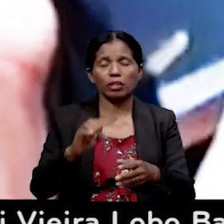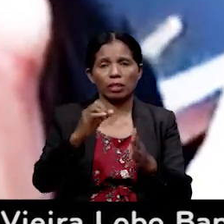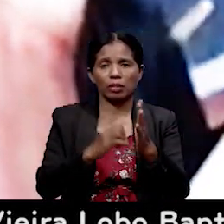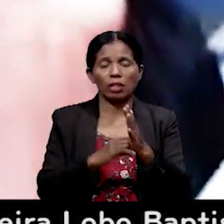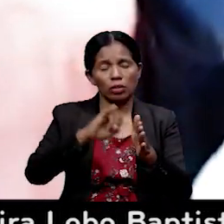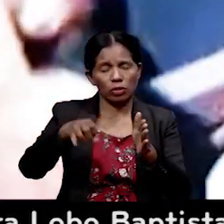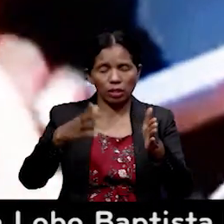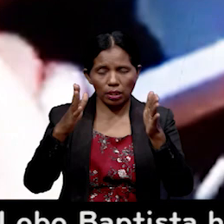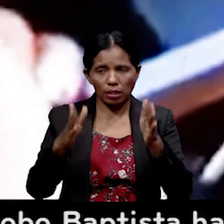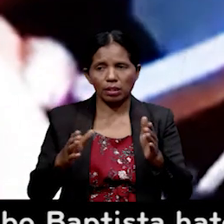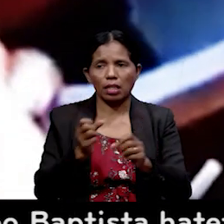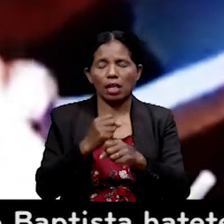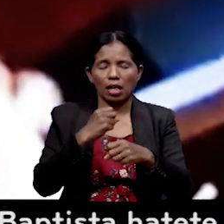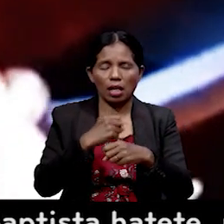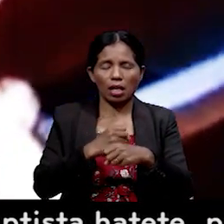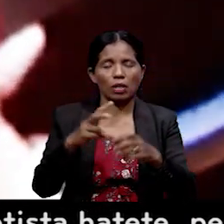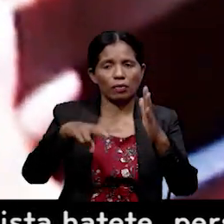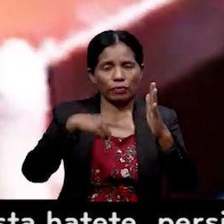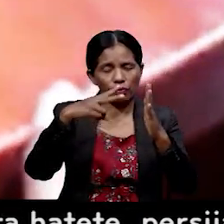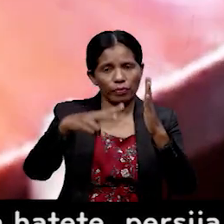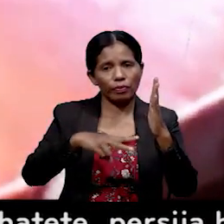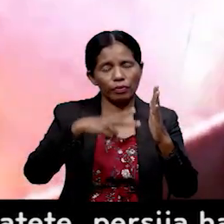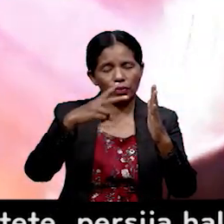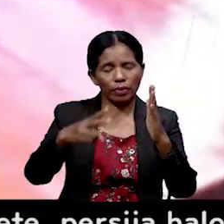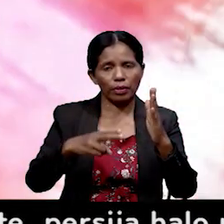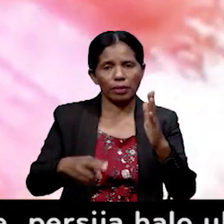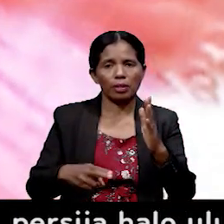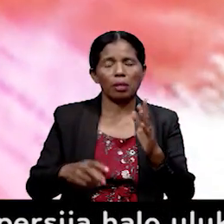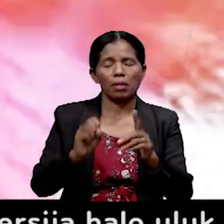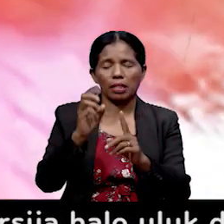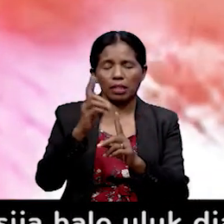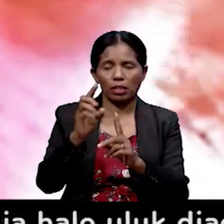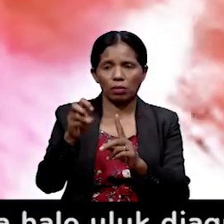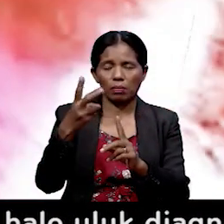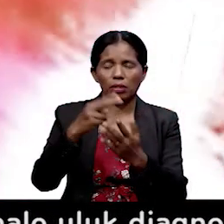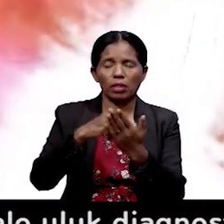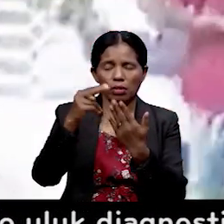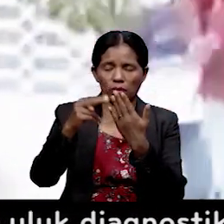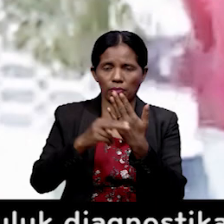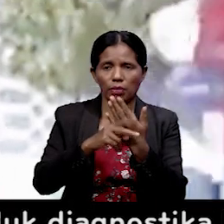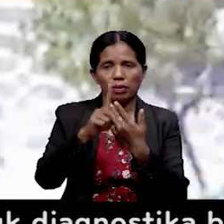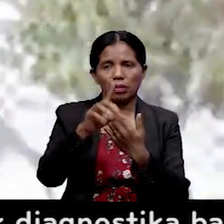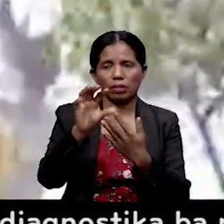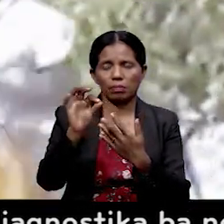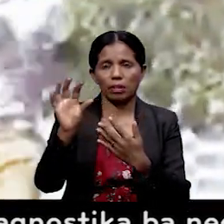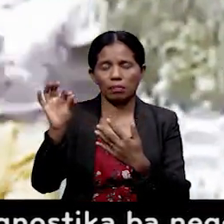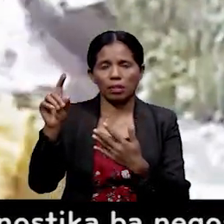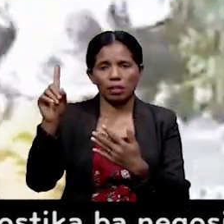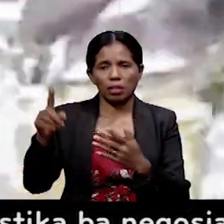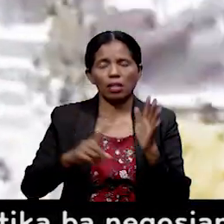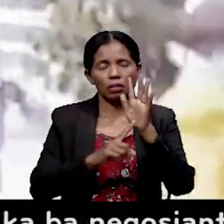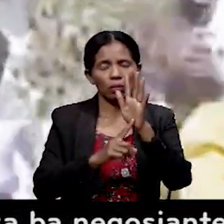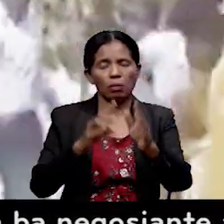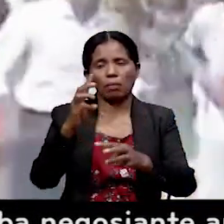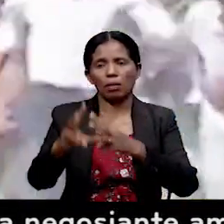britanika nebe halo filmajen ba masakre Santa Cruz ia tinan rihunida atu sia sia nulu resinida hodi fo saiba mundu